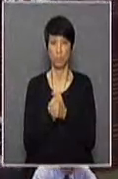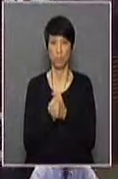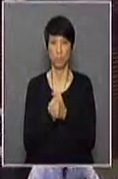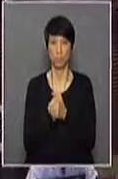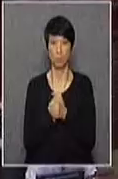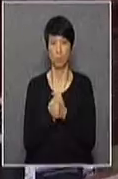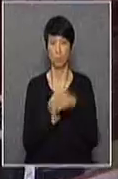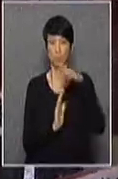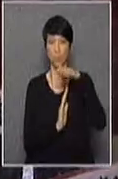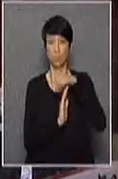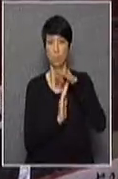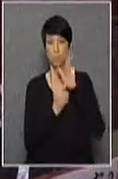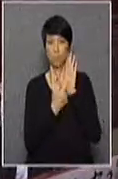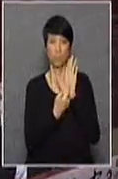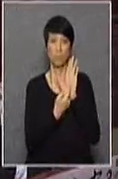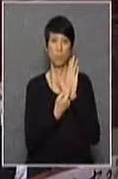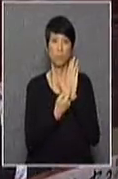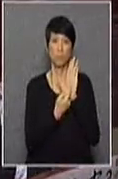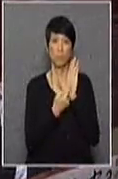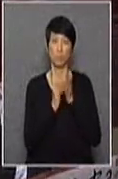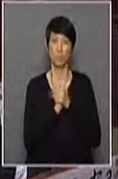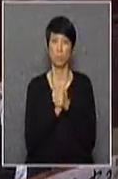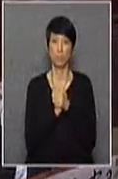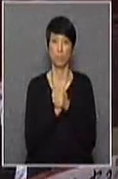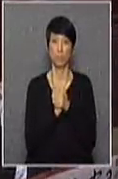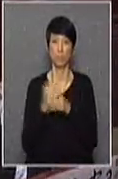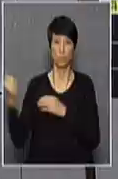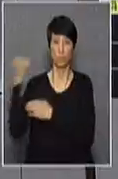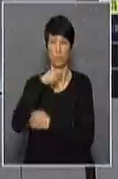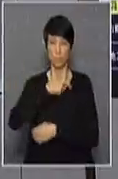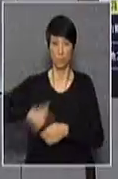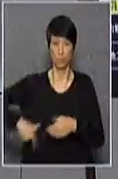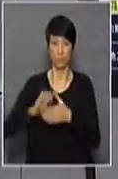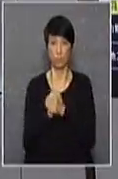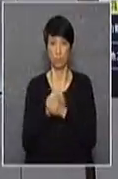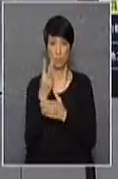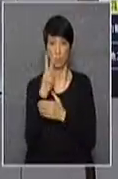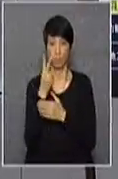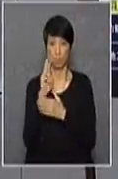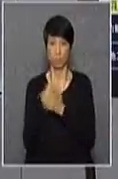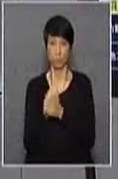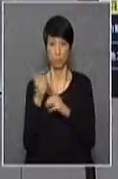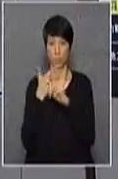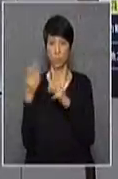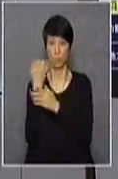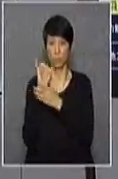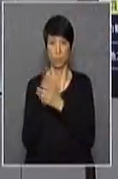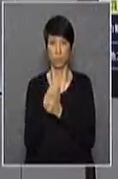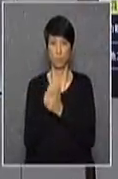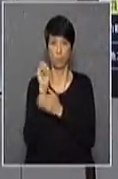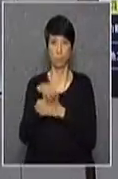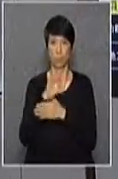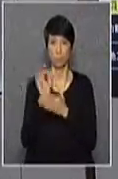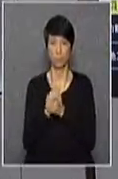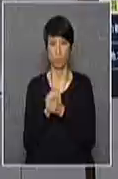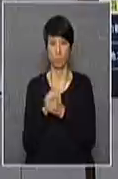停止表決，顯示結果。功能團體選舉產生的議員22位出席，沒有人贊成，18位反對，沒有人棄權。分